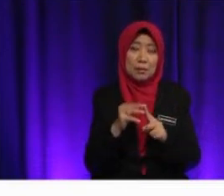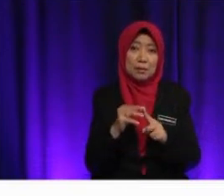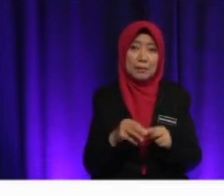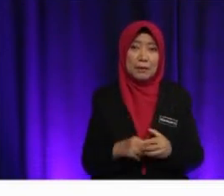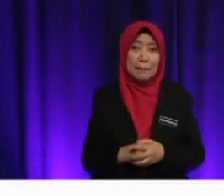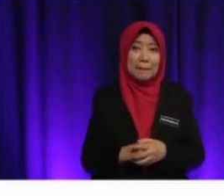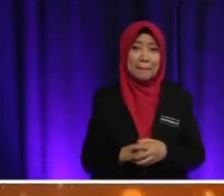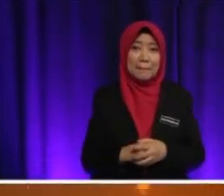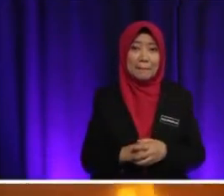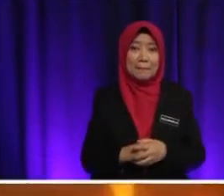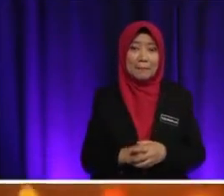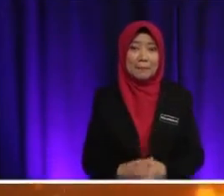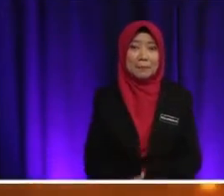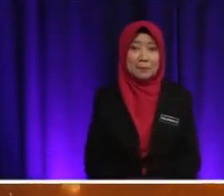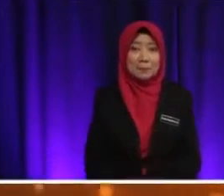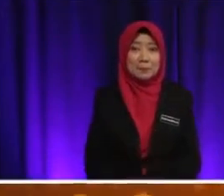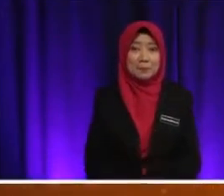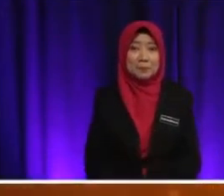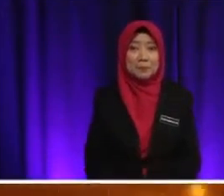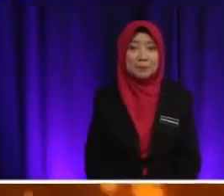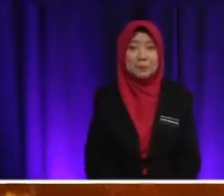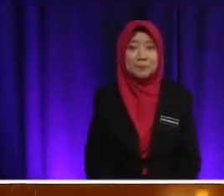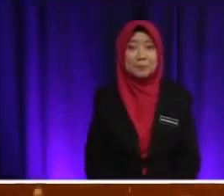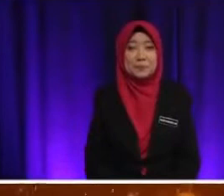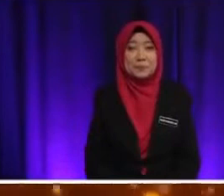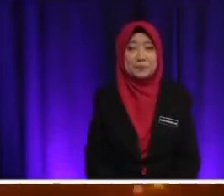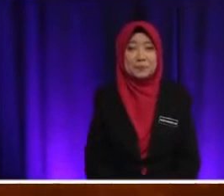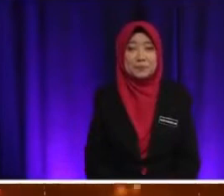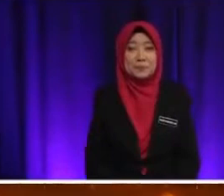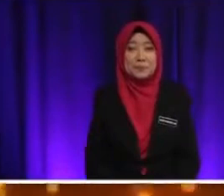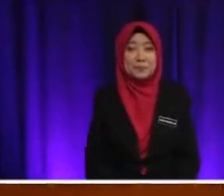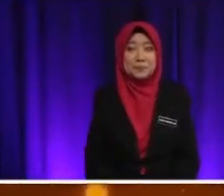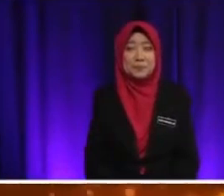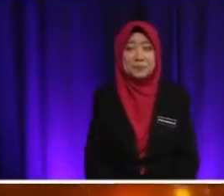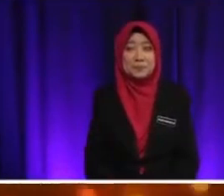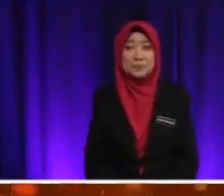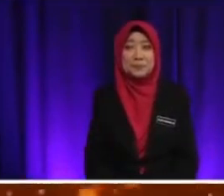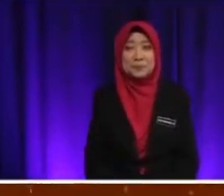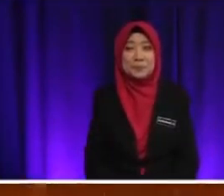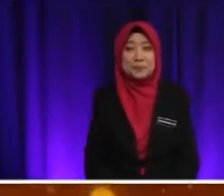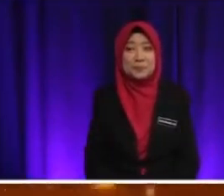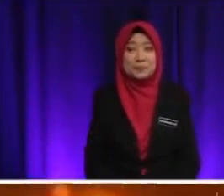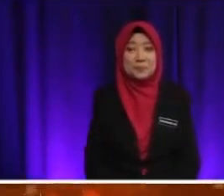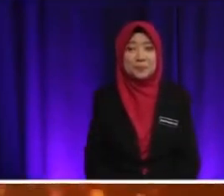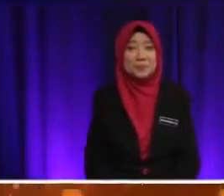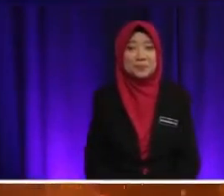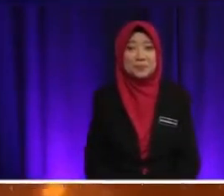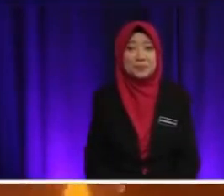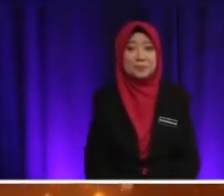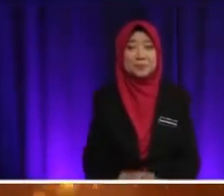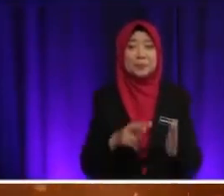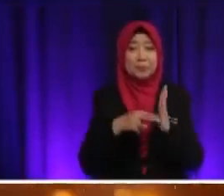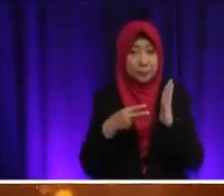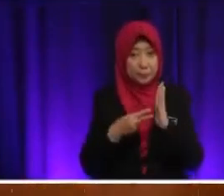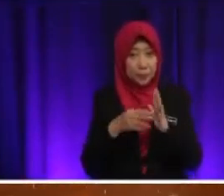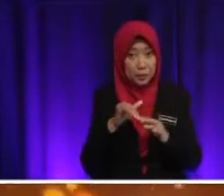silakan Akil. Cakap Akil, apa dia? Okey, akid tak dapat. Dua nampaknya? Okay. Maksud